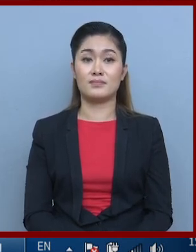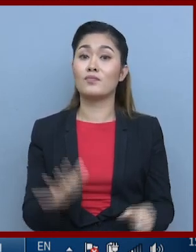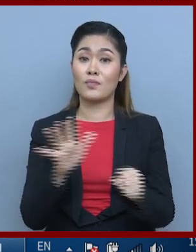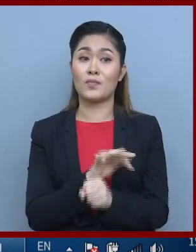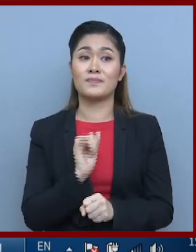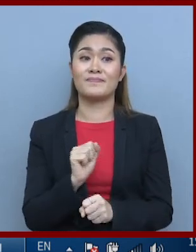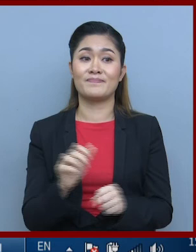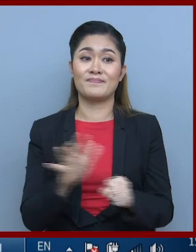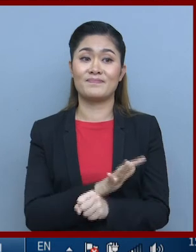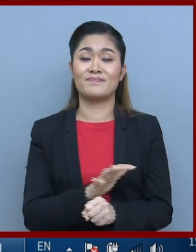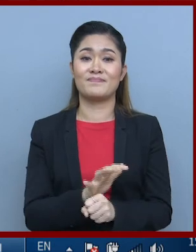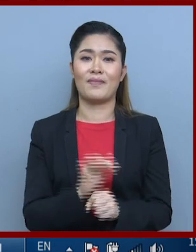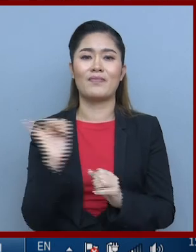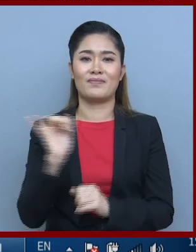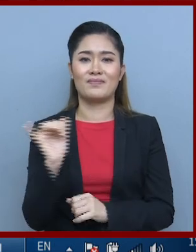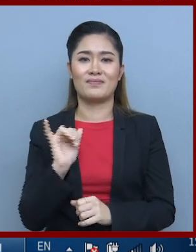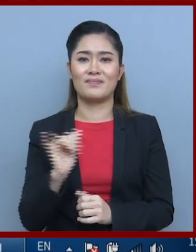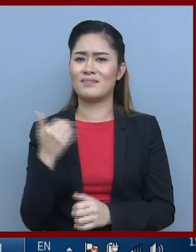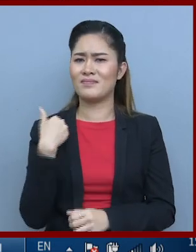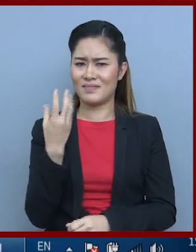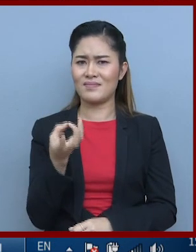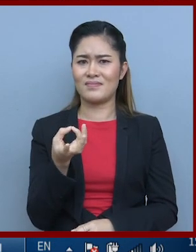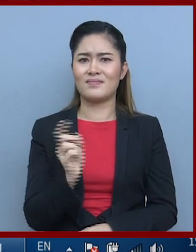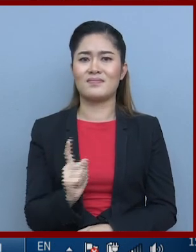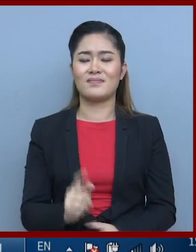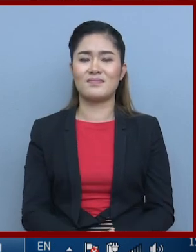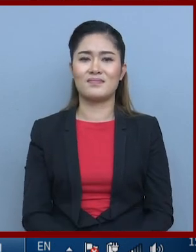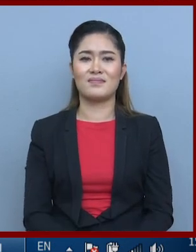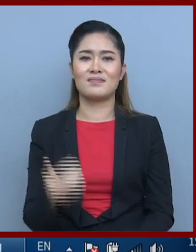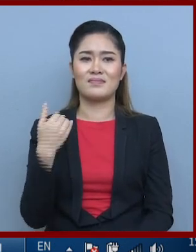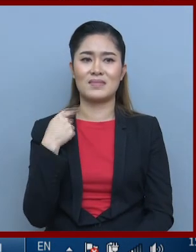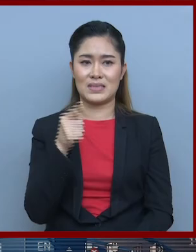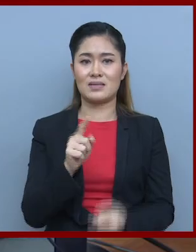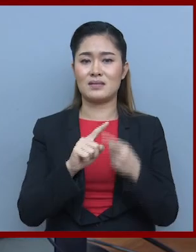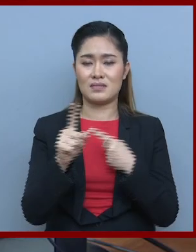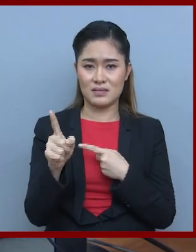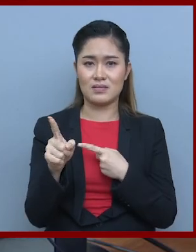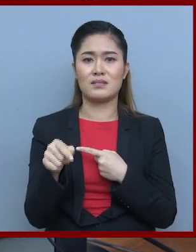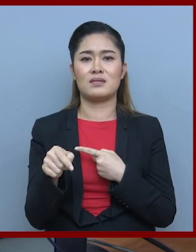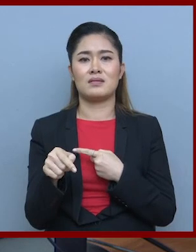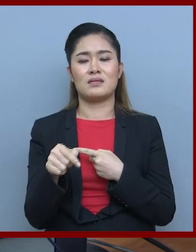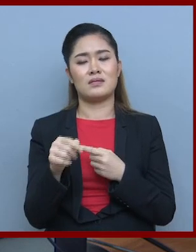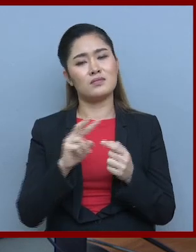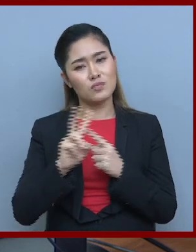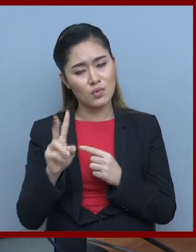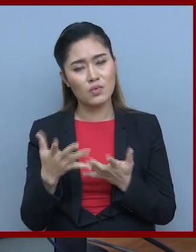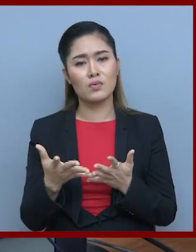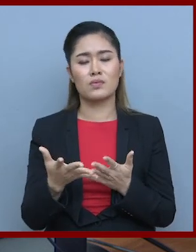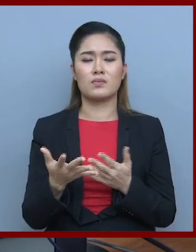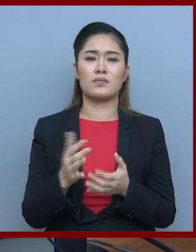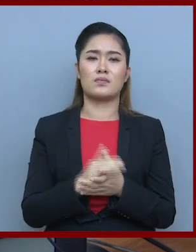ครบหรือยังยังเนาะมีอะไรตอนนี้มีคอมมานด์1ฟอร์มโหลดทำเมื่อ1ทำเมื่อ